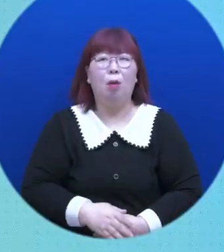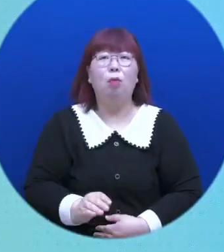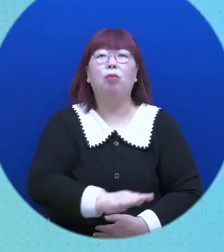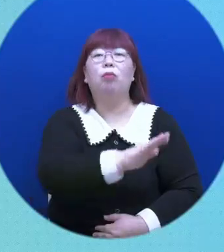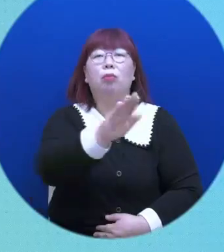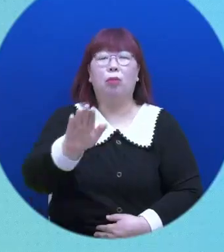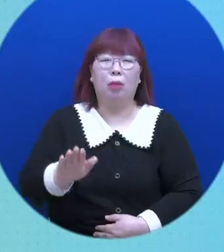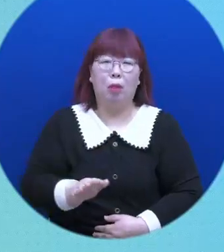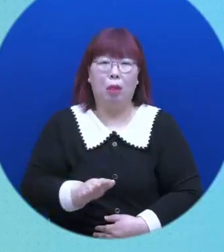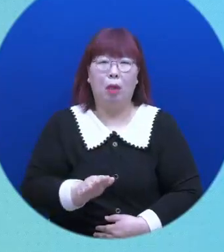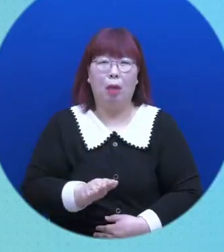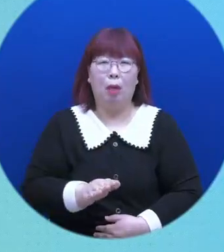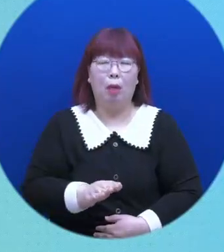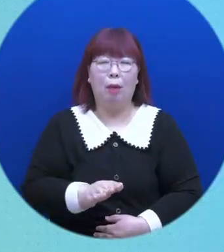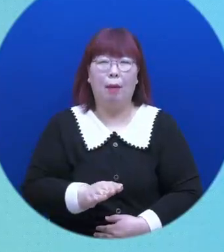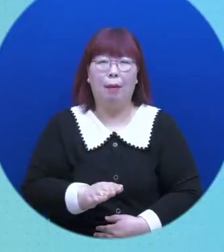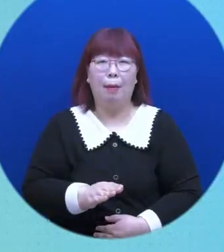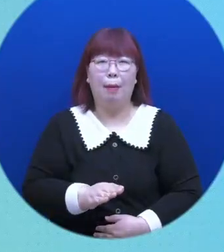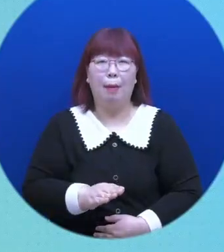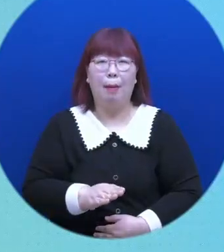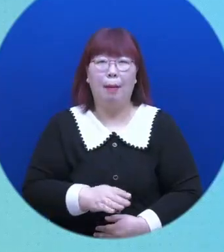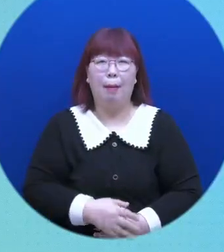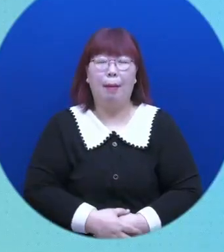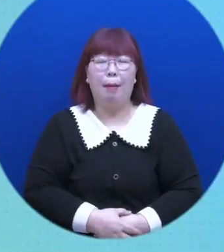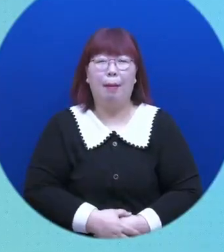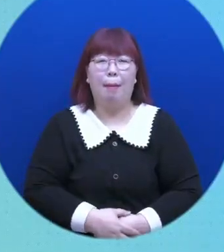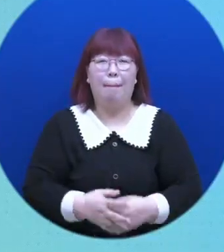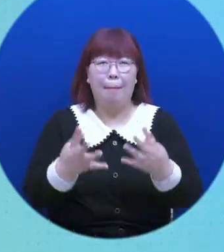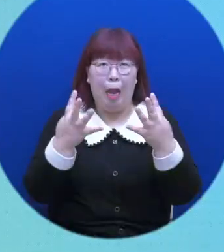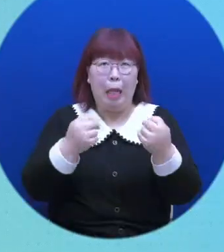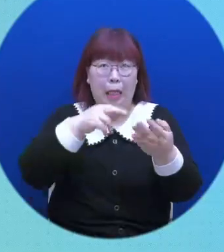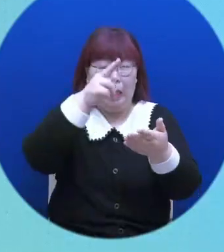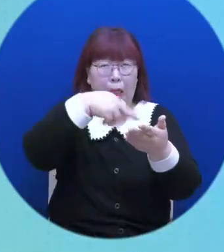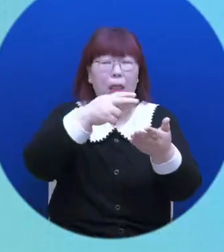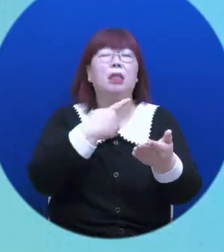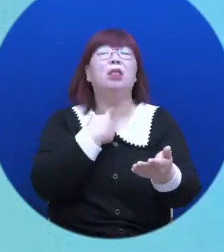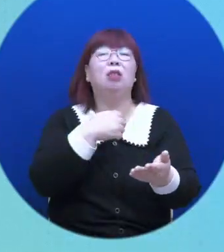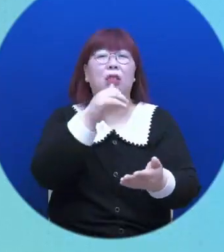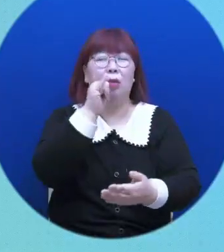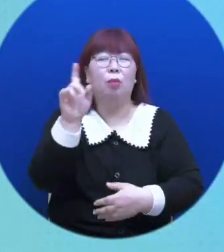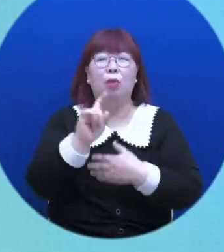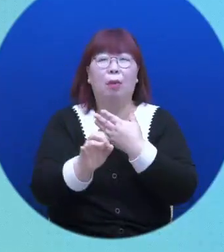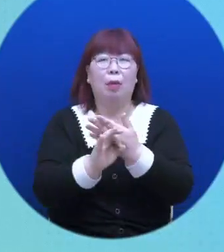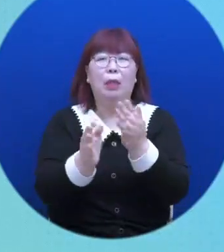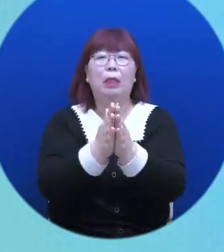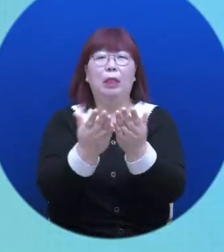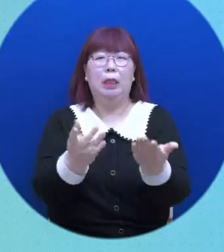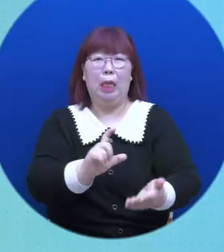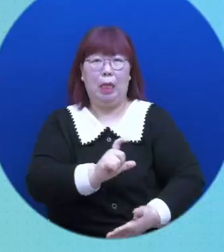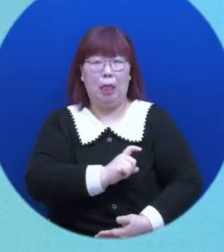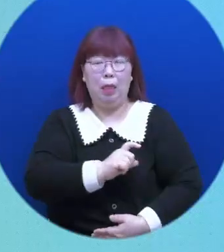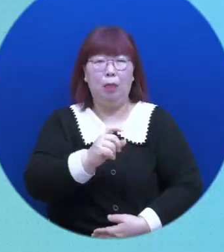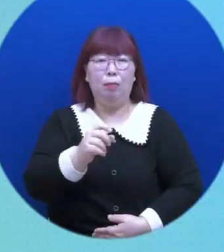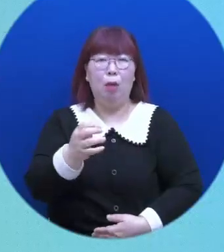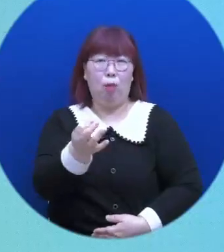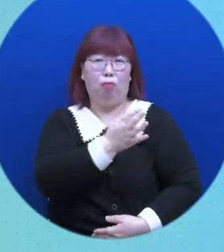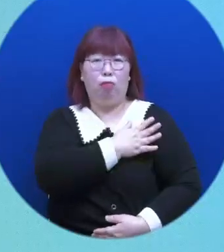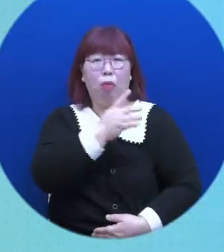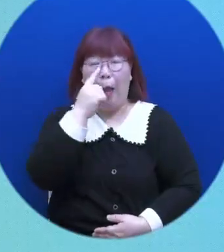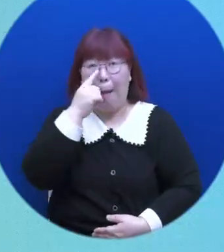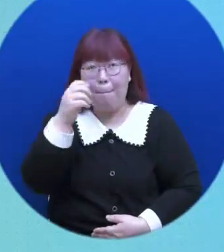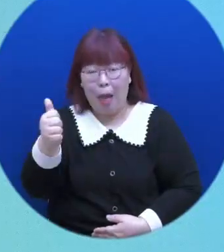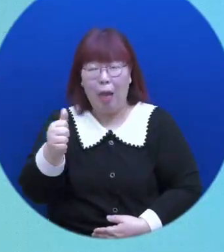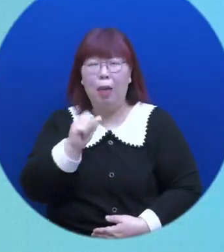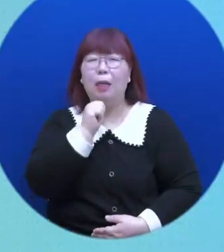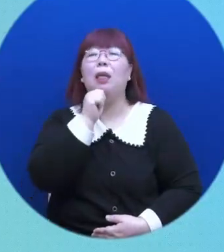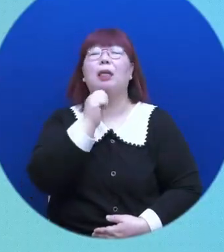우리가 많이 애독했던 부자 아빠, 가난한 아빠, 로버트 키요사키도 이